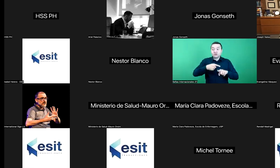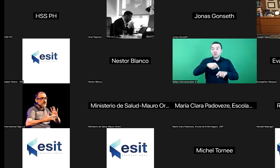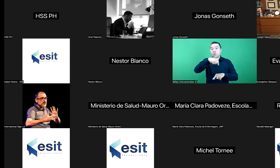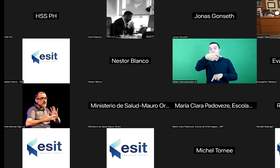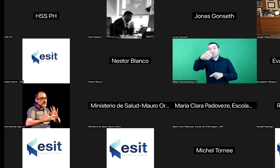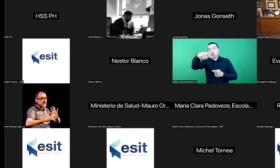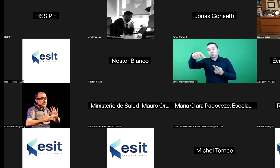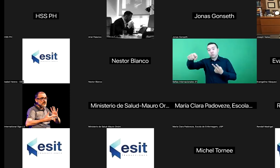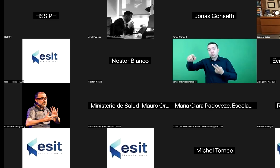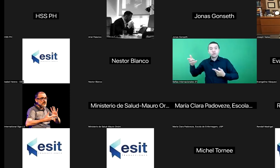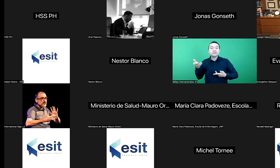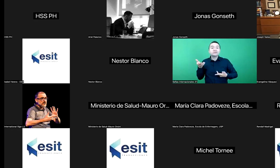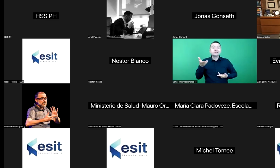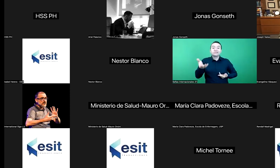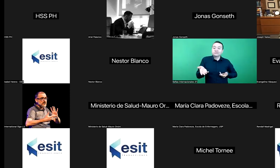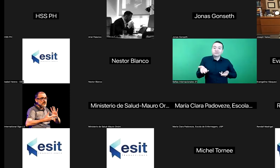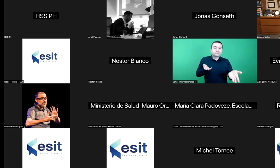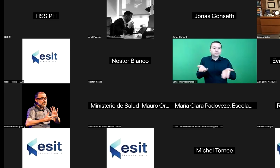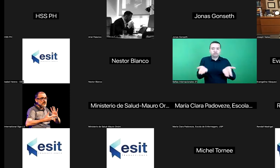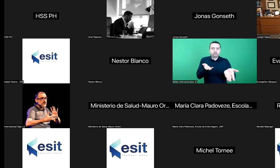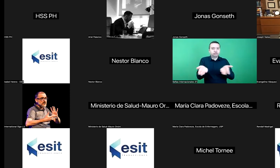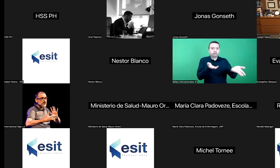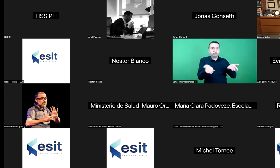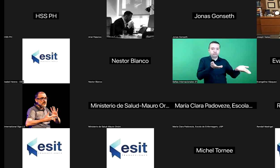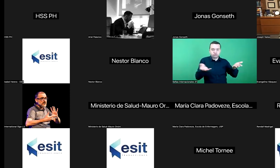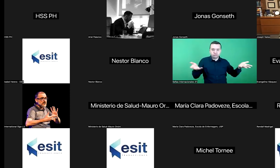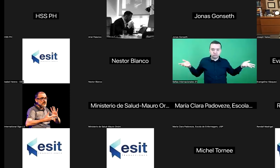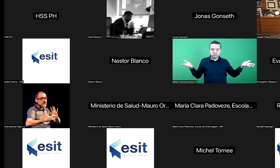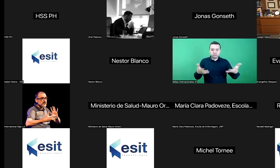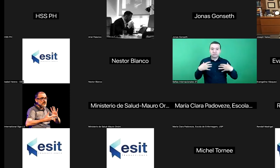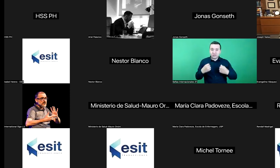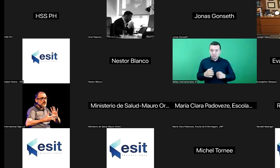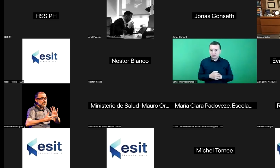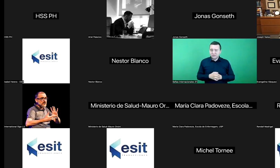des services de santé. Les patients, souvent,